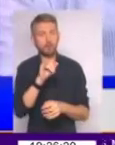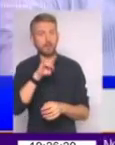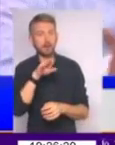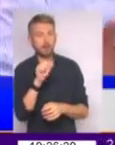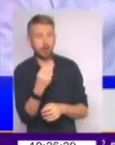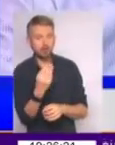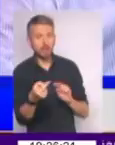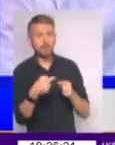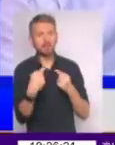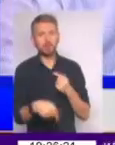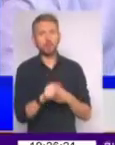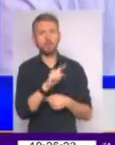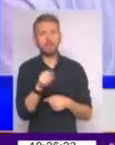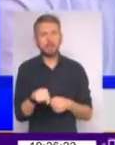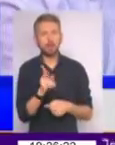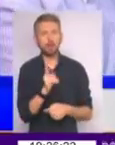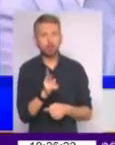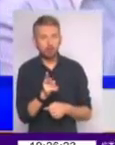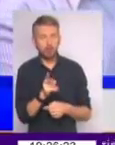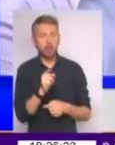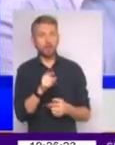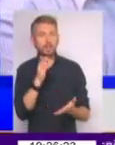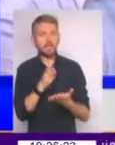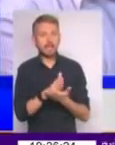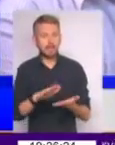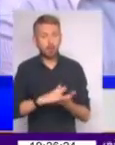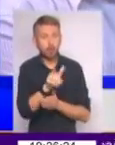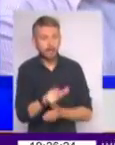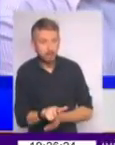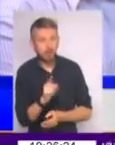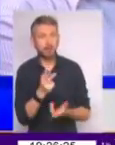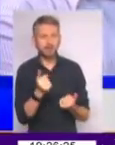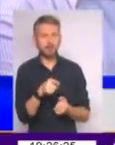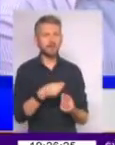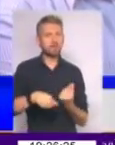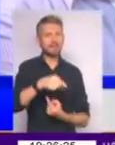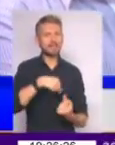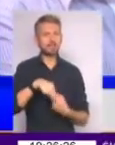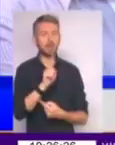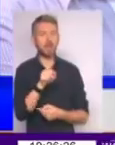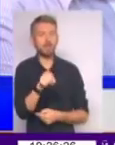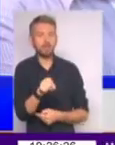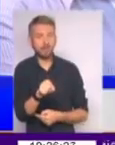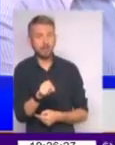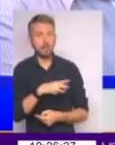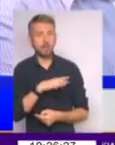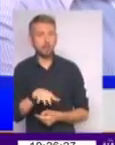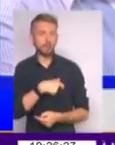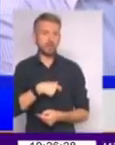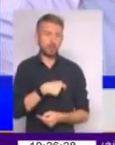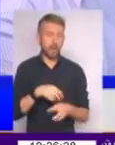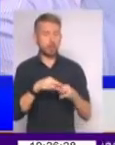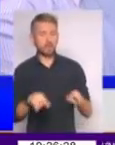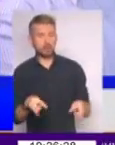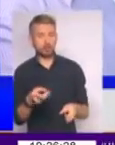всіх тих, хто вказаний один, він не є політик. Так, він бізнесмен, але він не був депутатом міністрів. Тому,